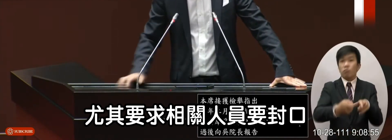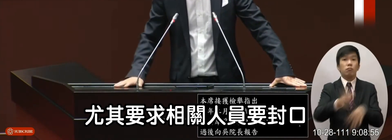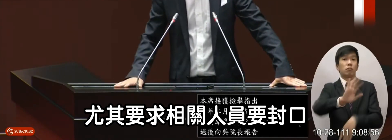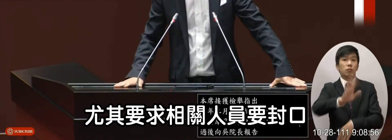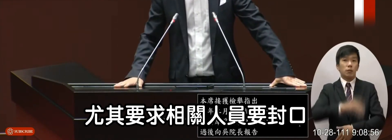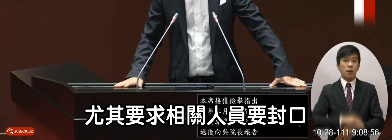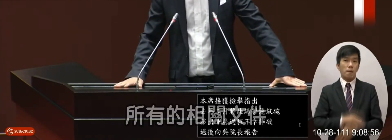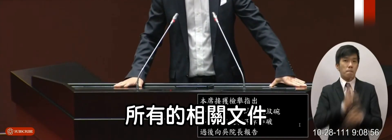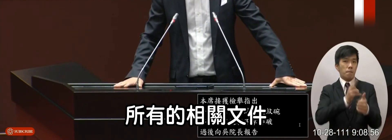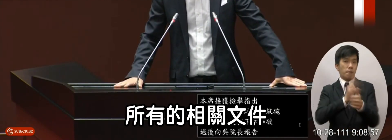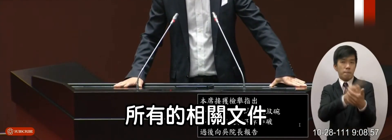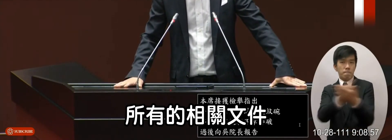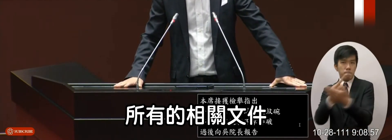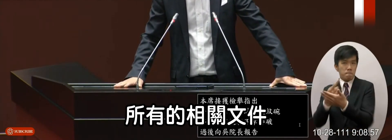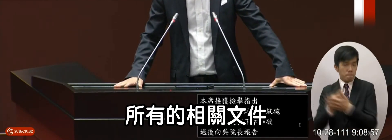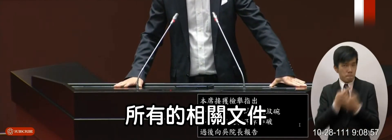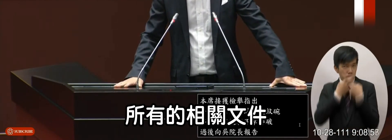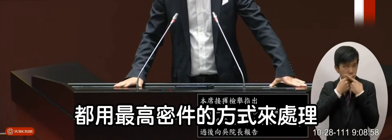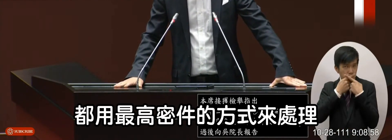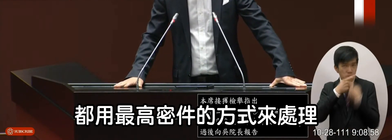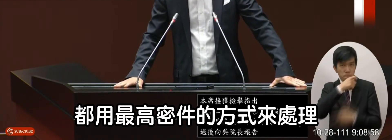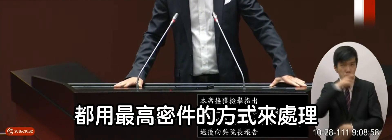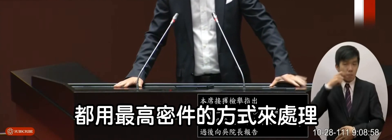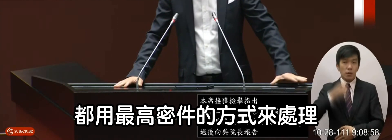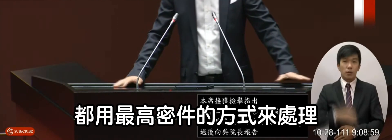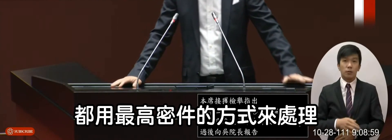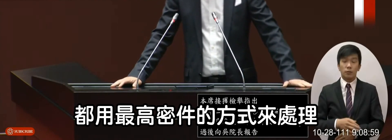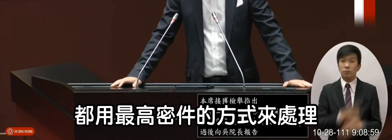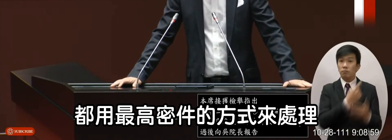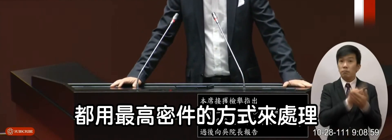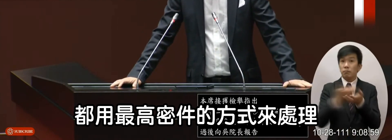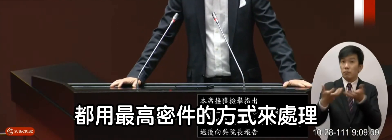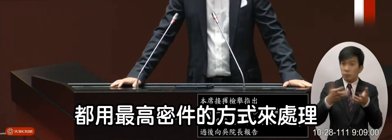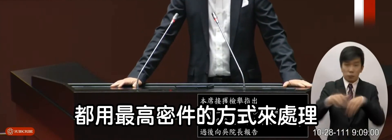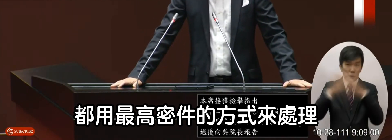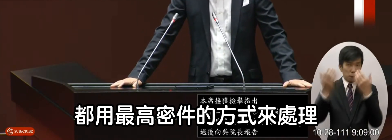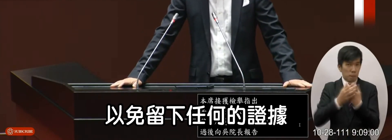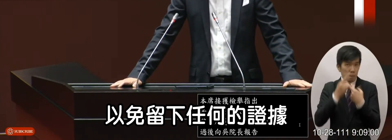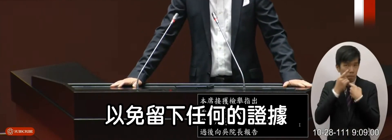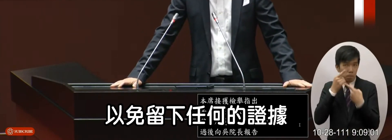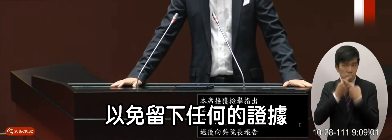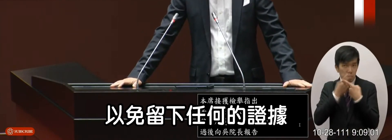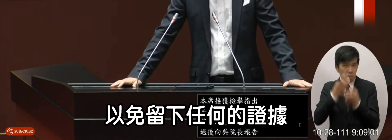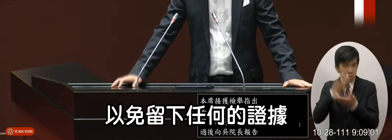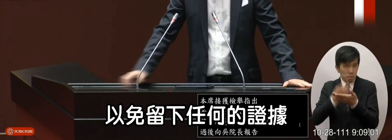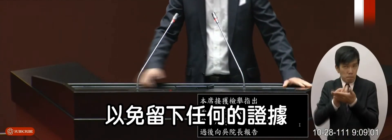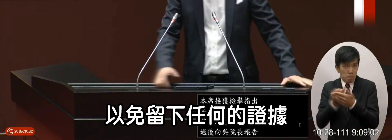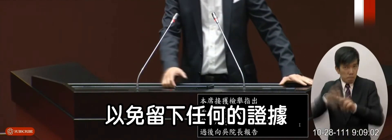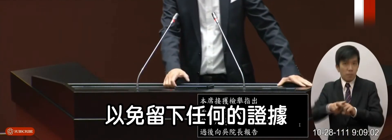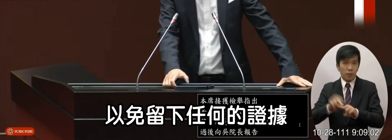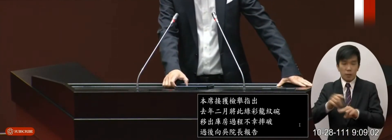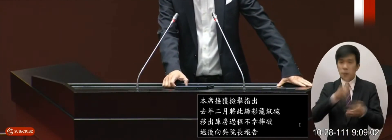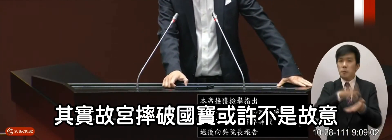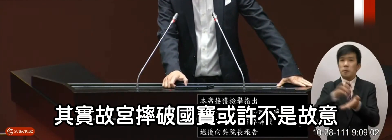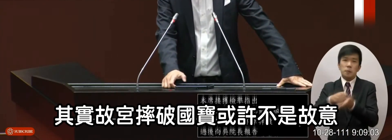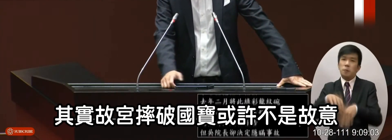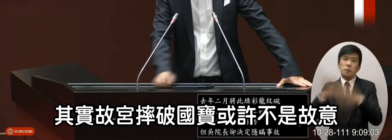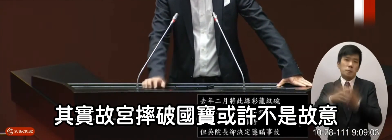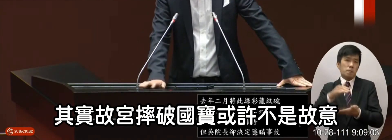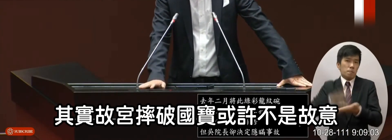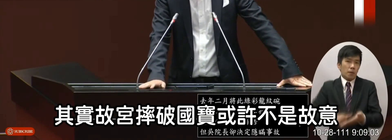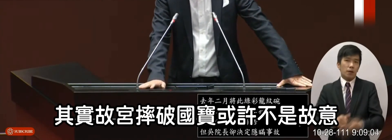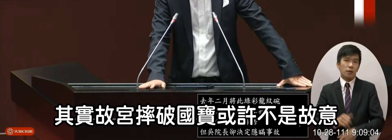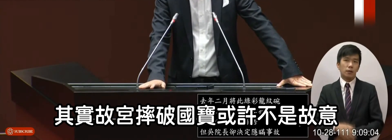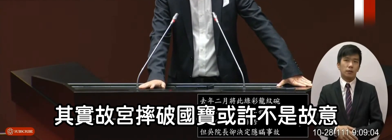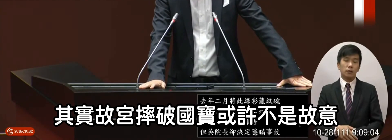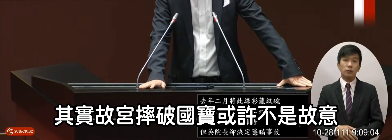员要封口，所有的相关文件都用最高密件的方式来处理，以免留下任何的证据。其实故